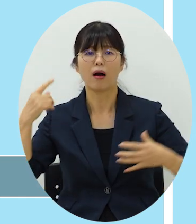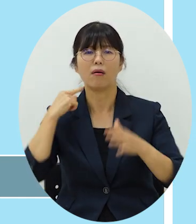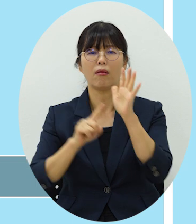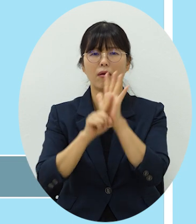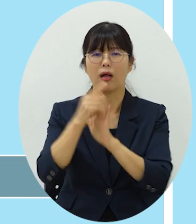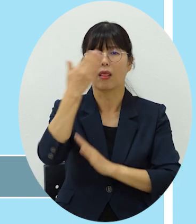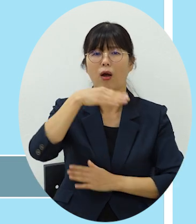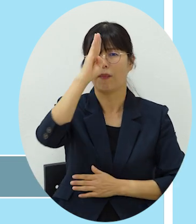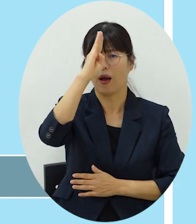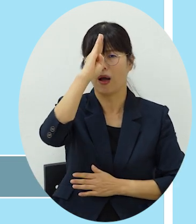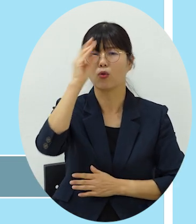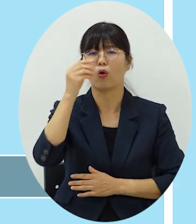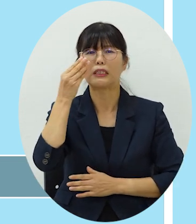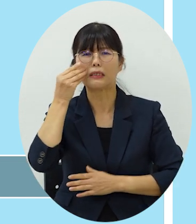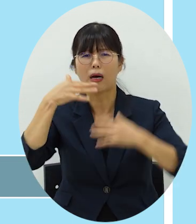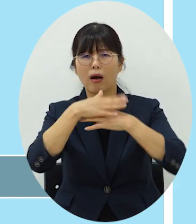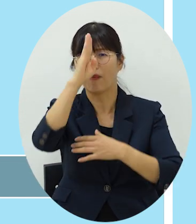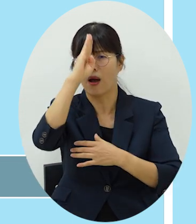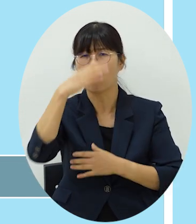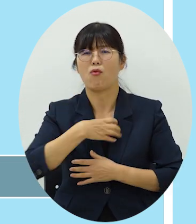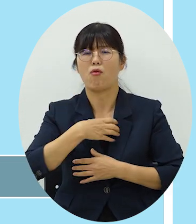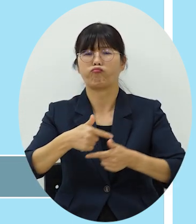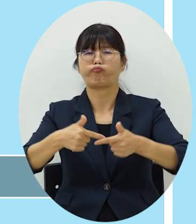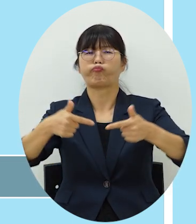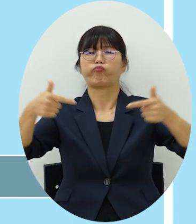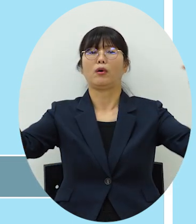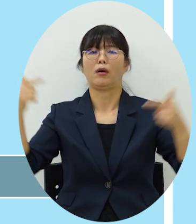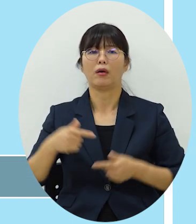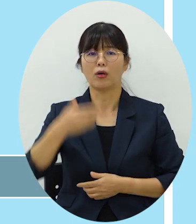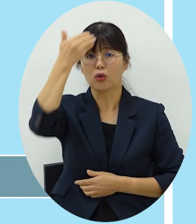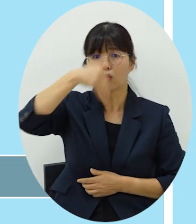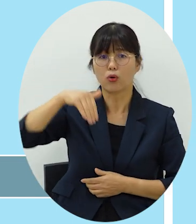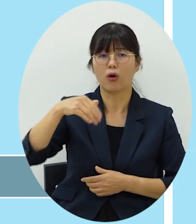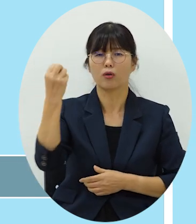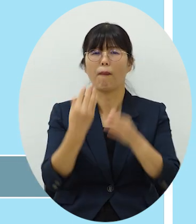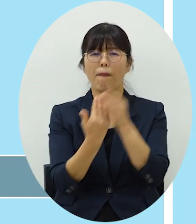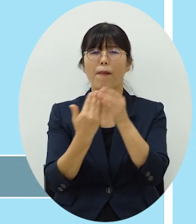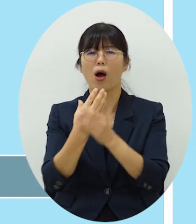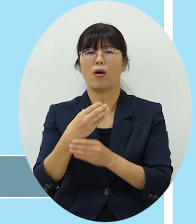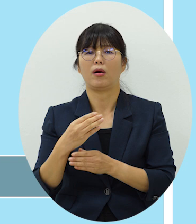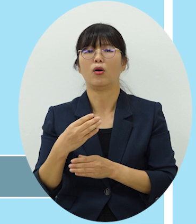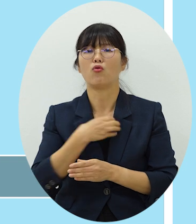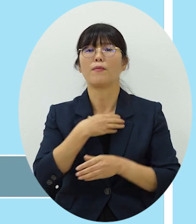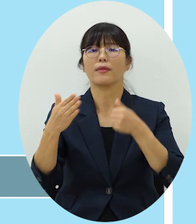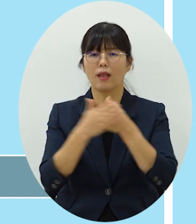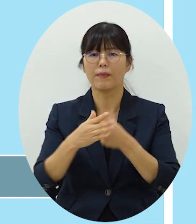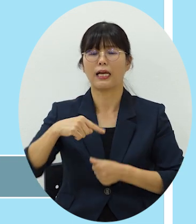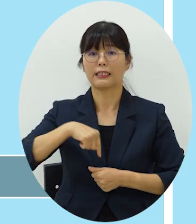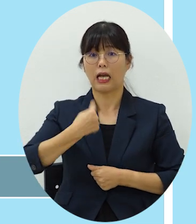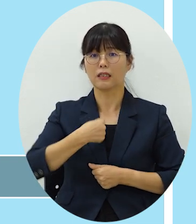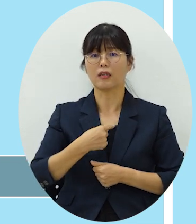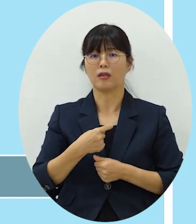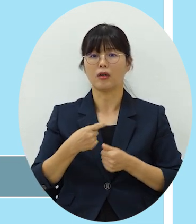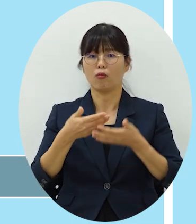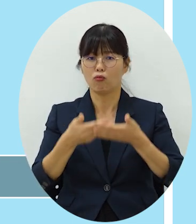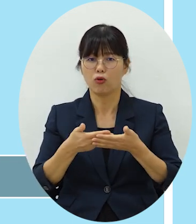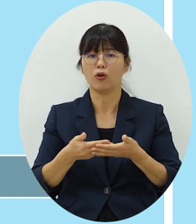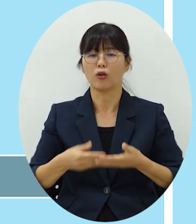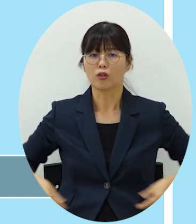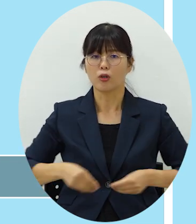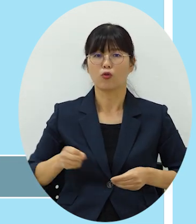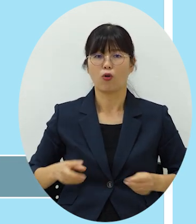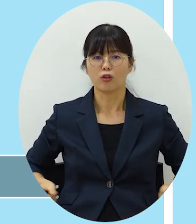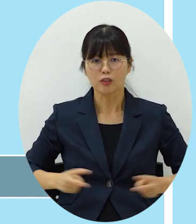고혈압과 당뇨병, 이상지질혈증의 위험을 증가시켜 뇌졸중 재발 위험을 높이므로 자신의 체질량 지수와